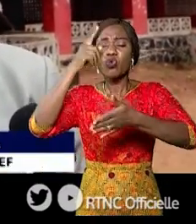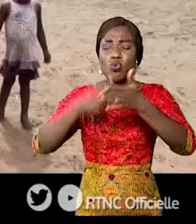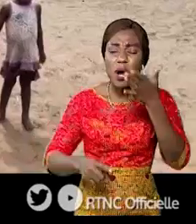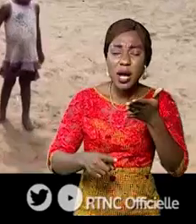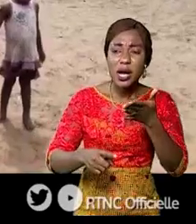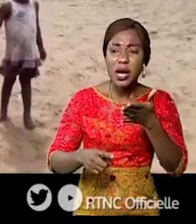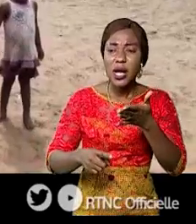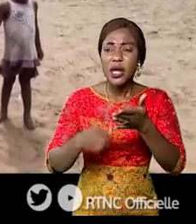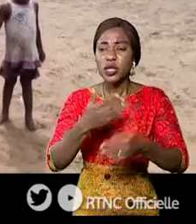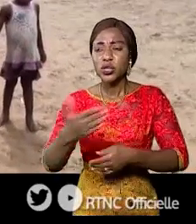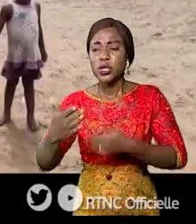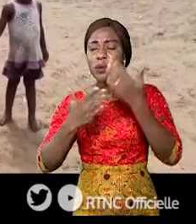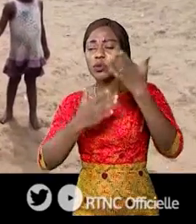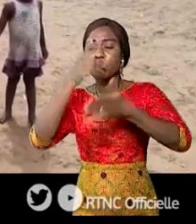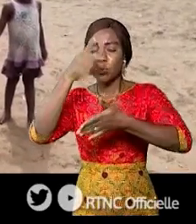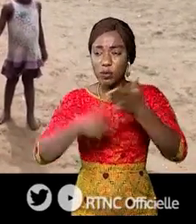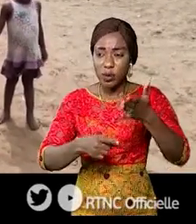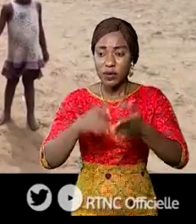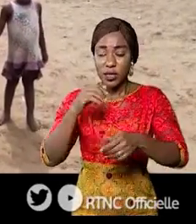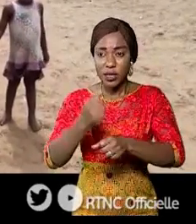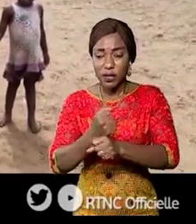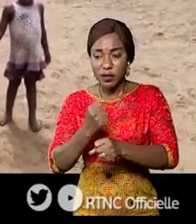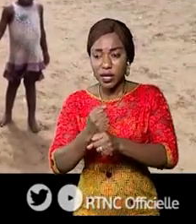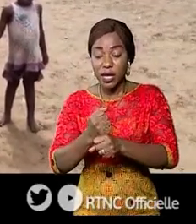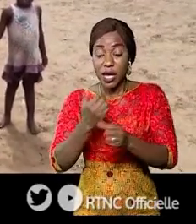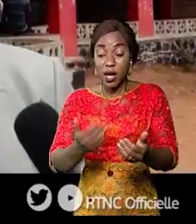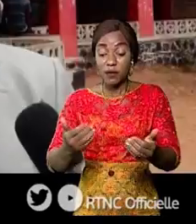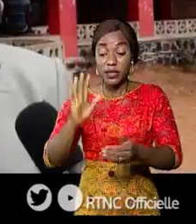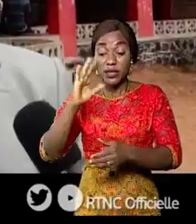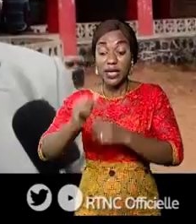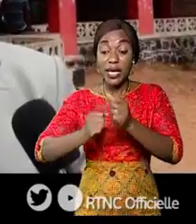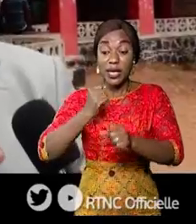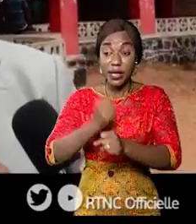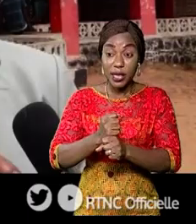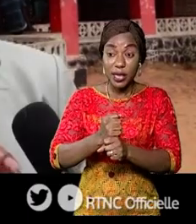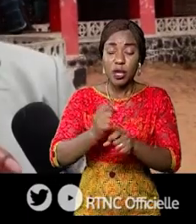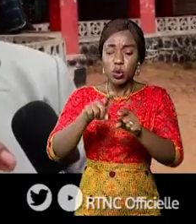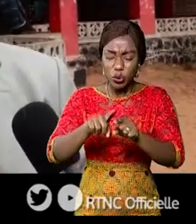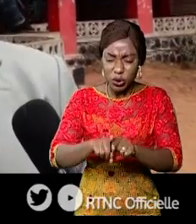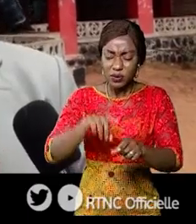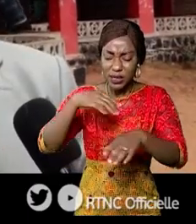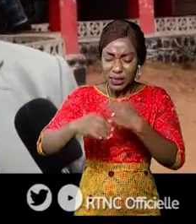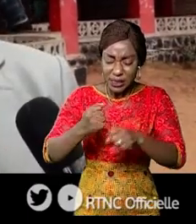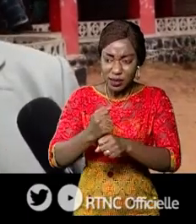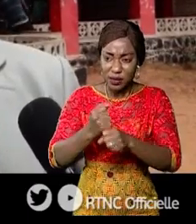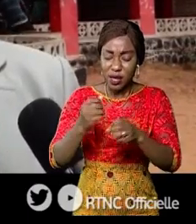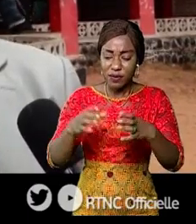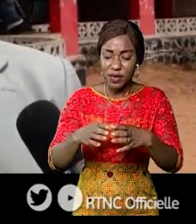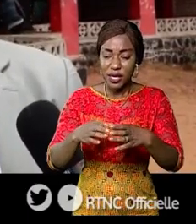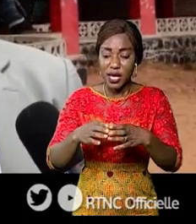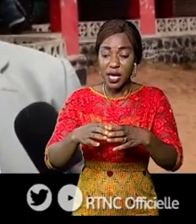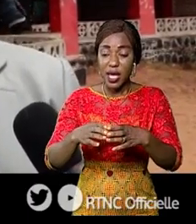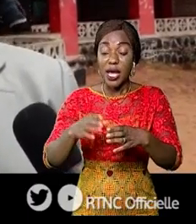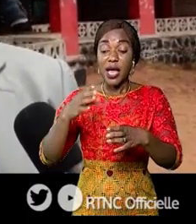l'enfant. Et on va travailler sur les enfants de moins de 5 ans en priorité, mais aussi on va travailler sur les femmes enceintes, parce que si la